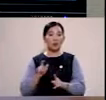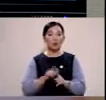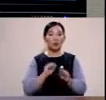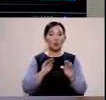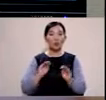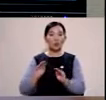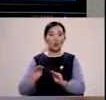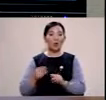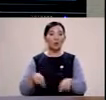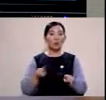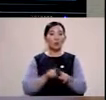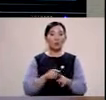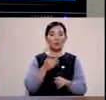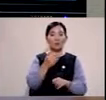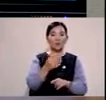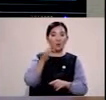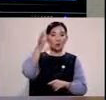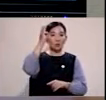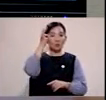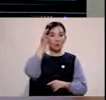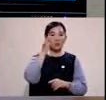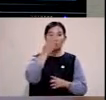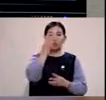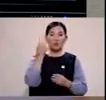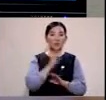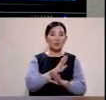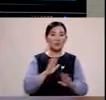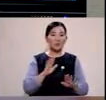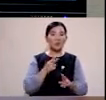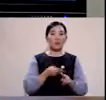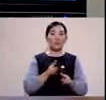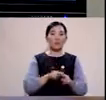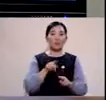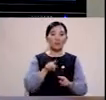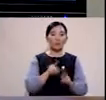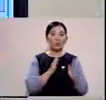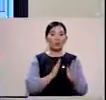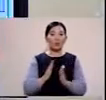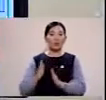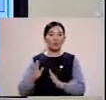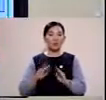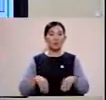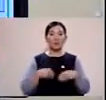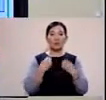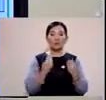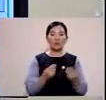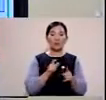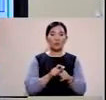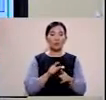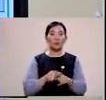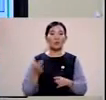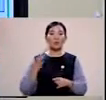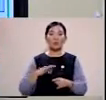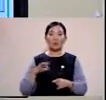bo'lar ekan. Bu sizning yodingizdan chiqmasin. Keling, mana shu tartibda berilgan so'zlardan